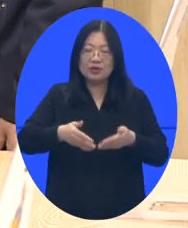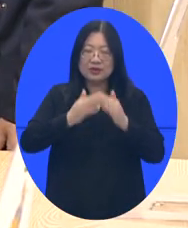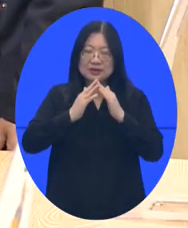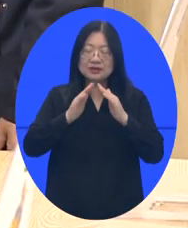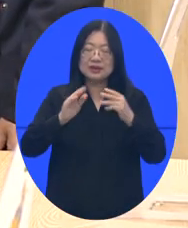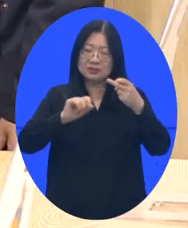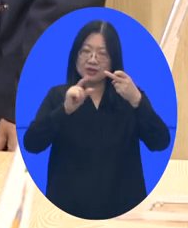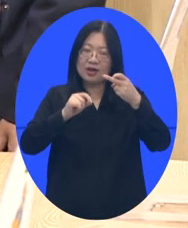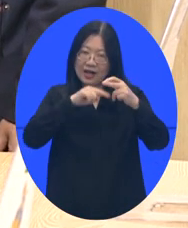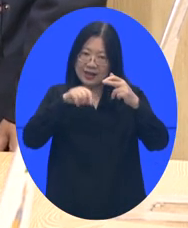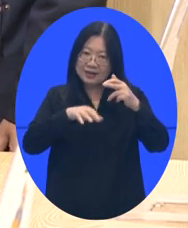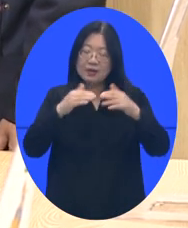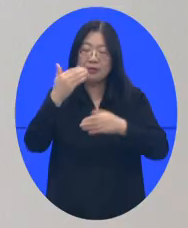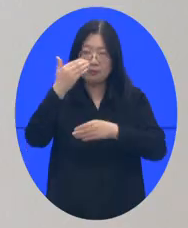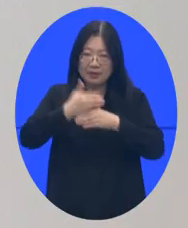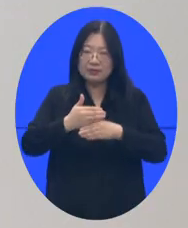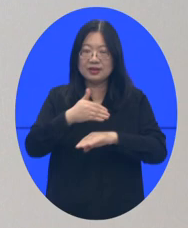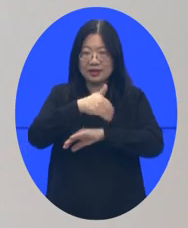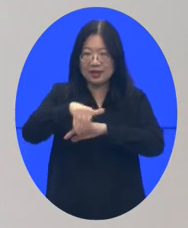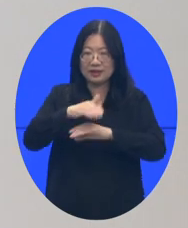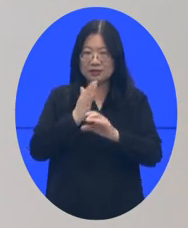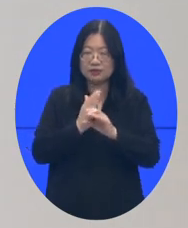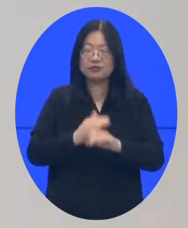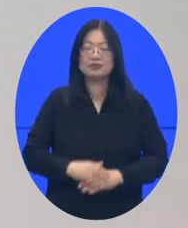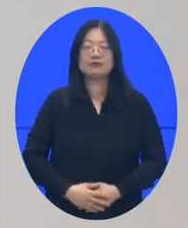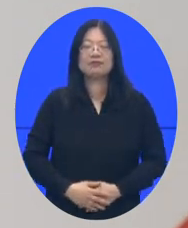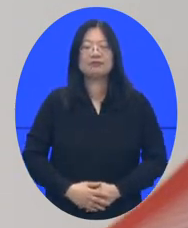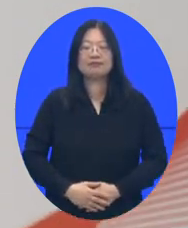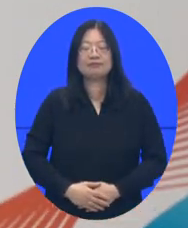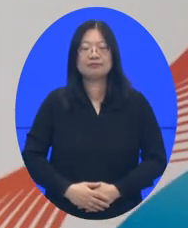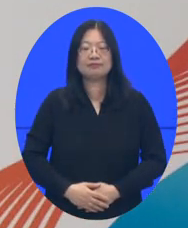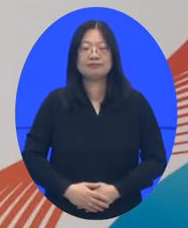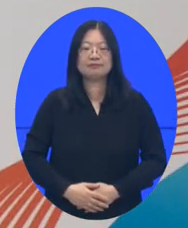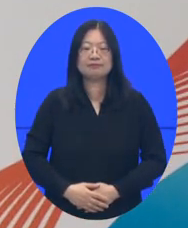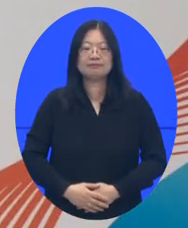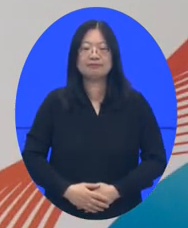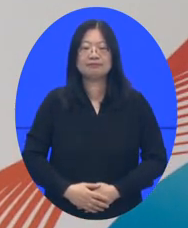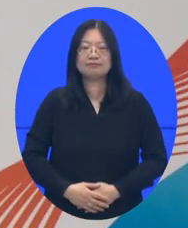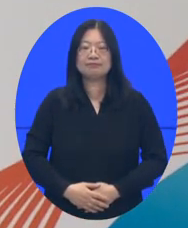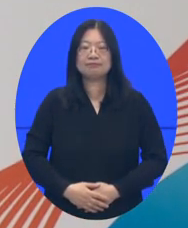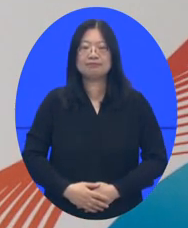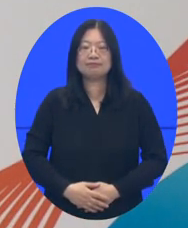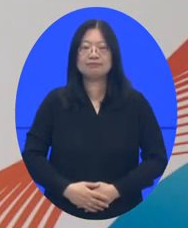연내 마무리할 예정입니다 경기주 TV 서문영 있니다